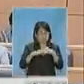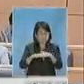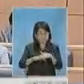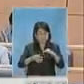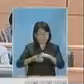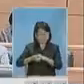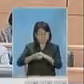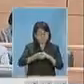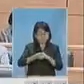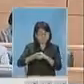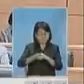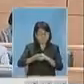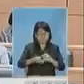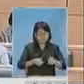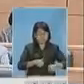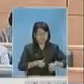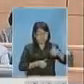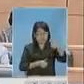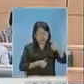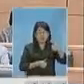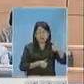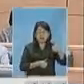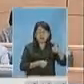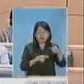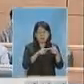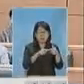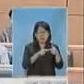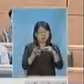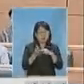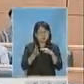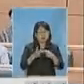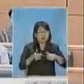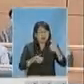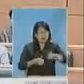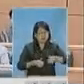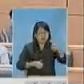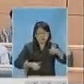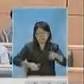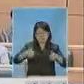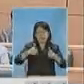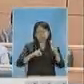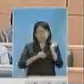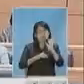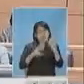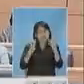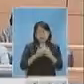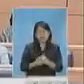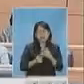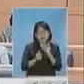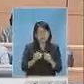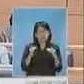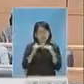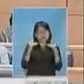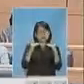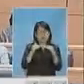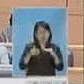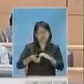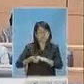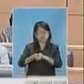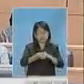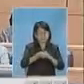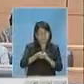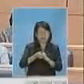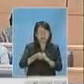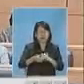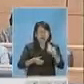มันเกิดขึ้นไม่ได้เพราะการปรองดองของประเทศเนี่ยมันจะไม่มีผู้ชนะแต่ผู้ชนะคือคนไทย